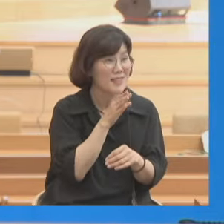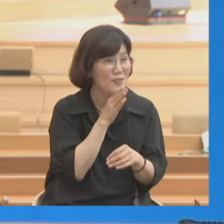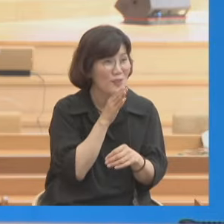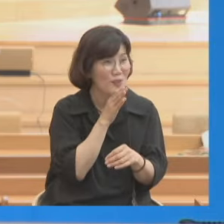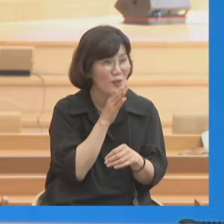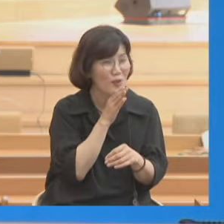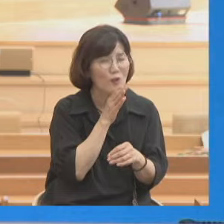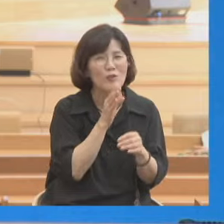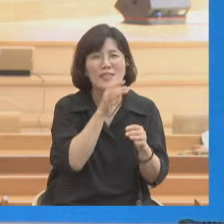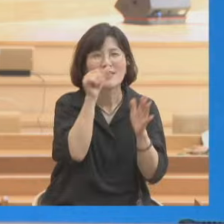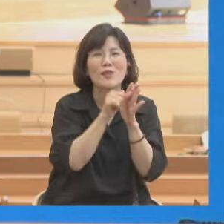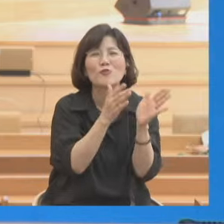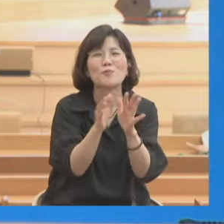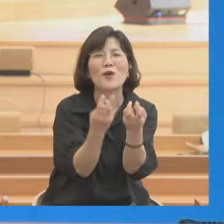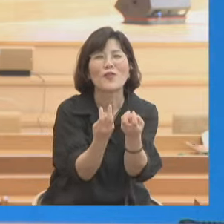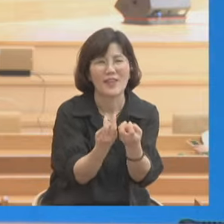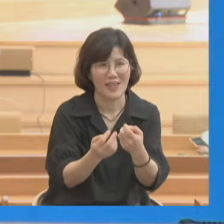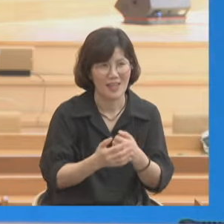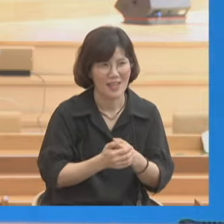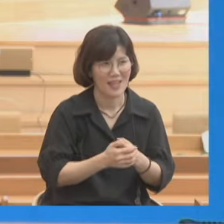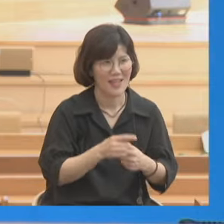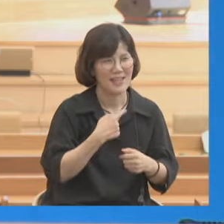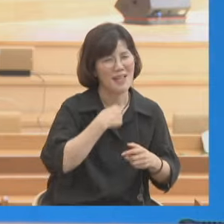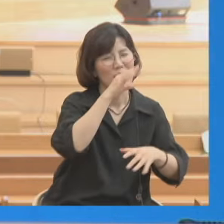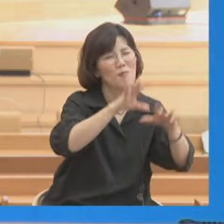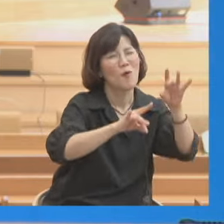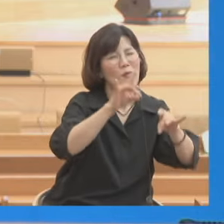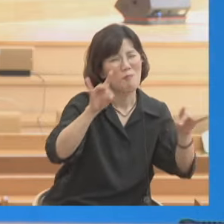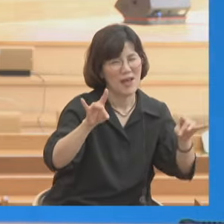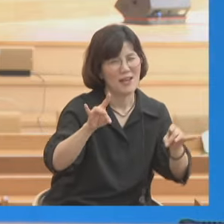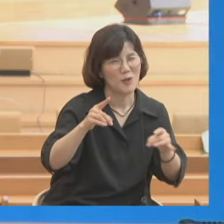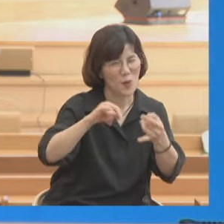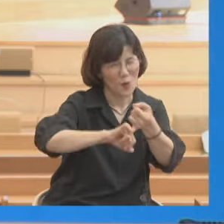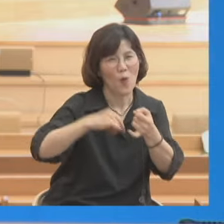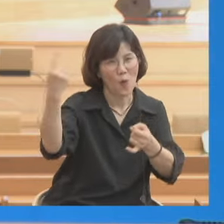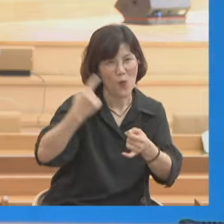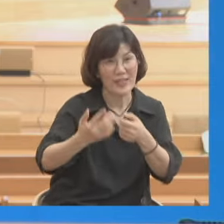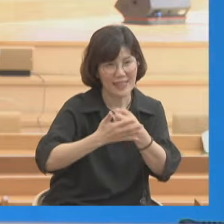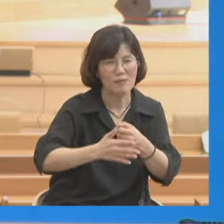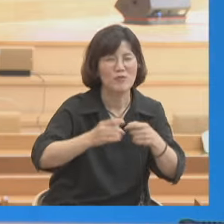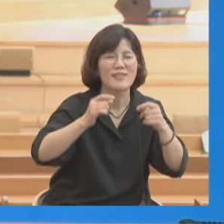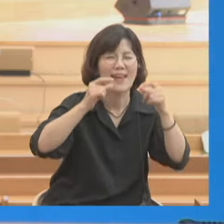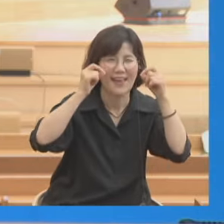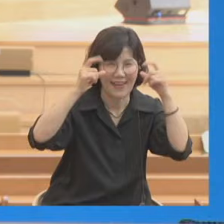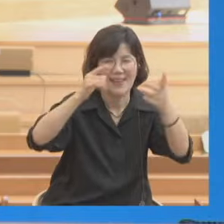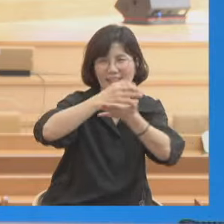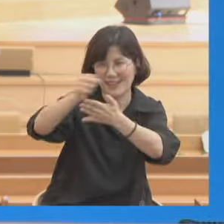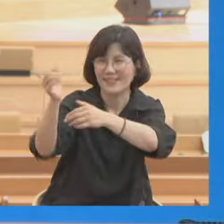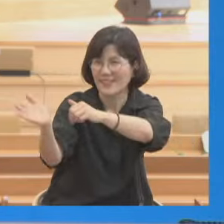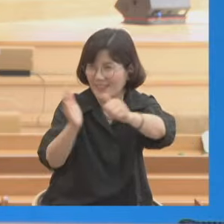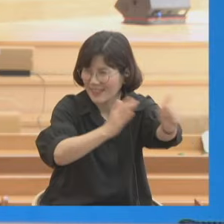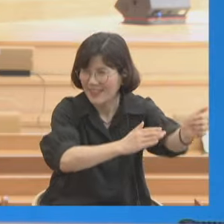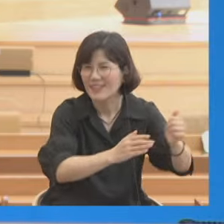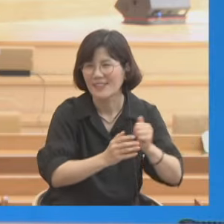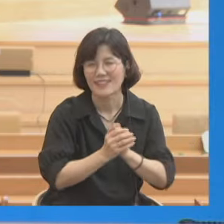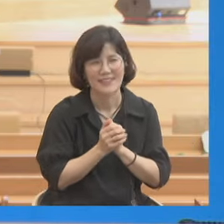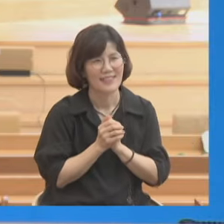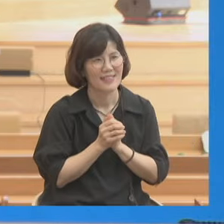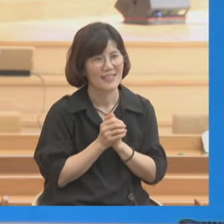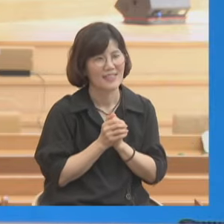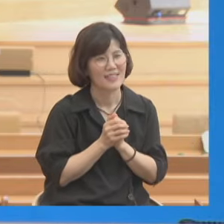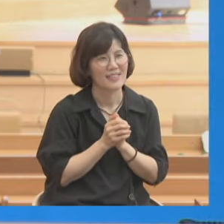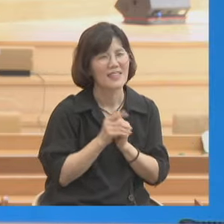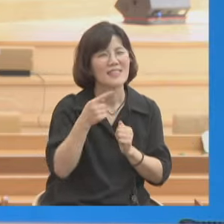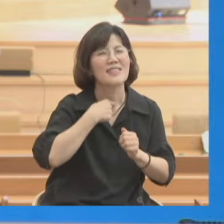싶나요? 인생에 목마름이 있다라는 사실을 깊이 깨달을 수 있기를 주의 이름으로 축복합니다. 아멘.